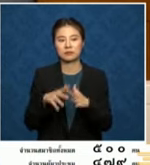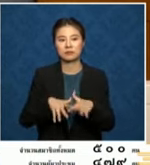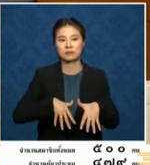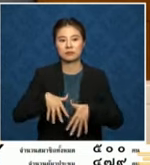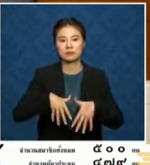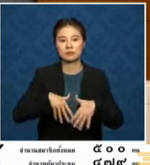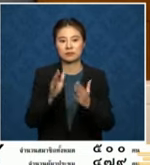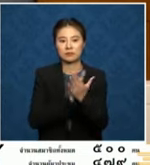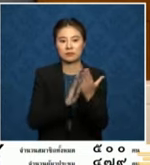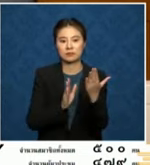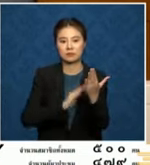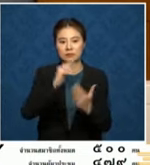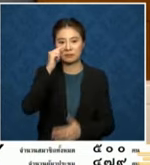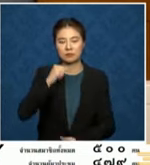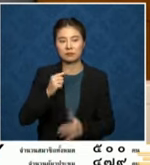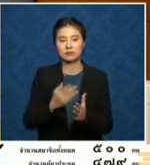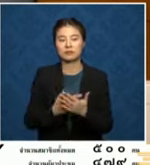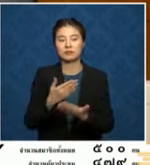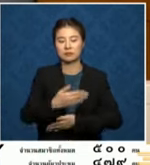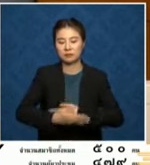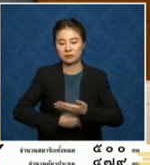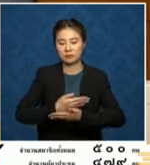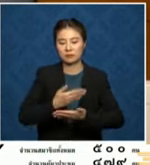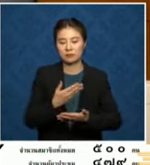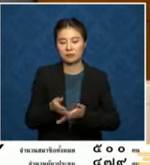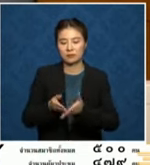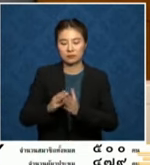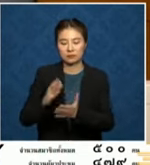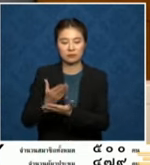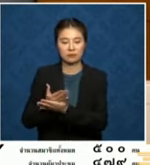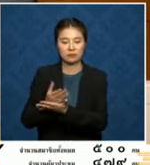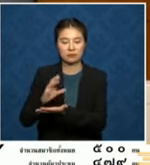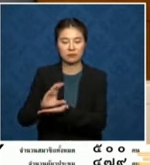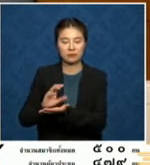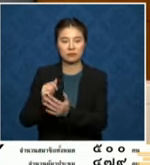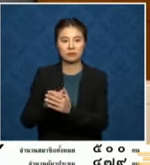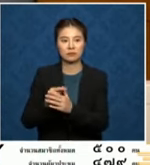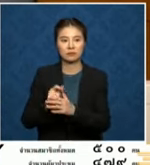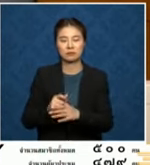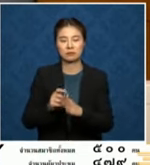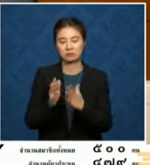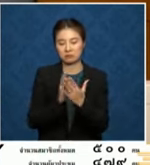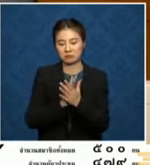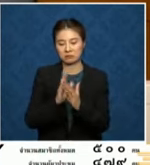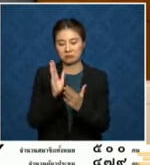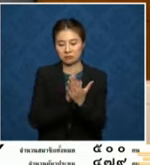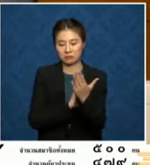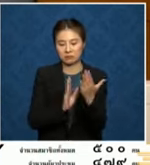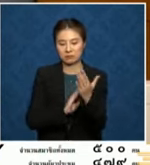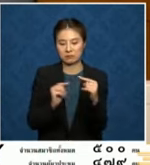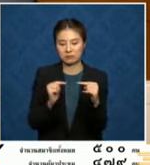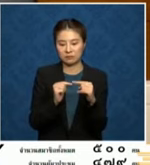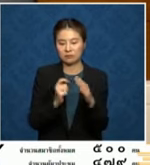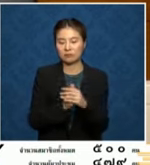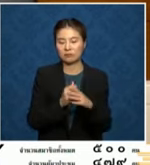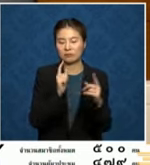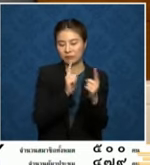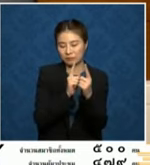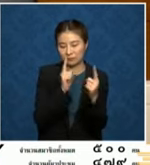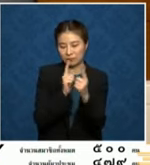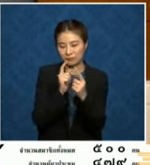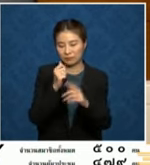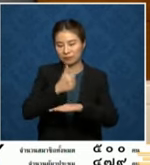และประเทศชาติไม่ว่าจะเป็นเรื่องของการค้าการลงทุนเรื่องของการนำพาประเทศไทยเนี่ยไปจัดวางอยู่ในจุดที่มีความเหมาะสมและ